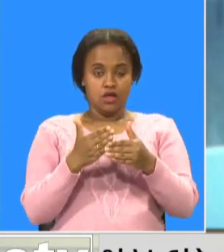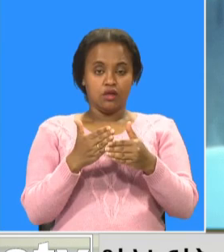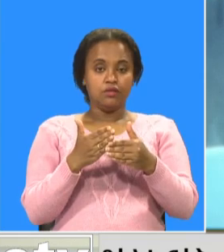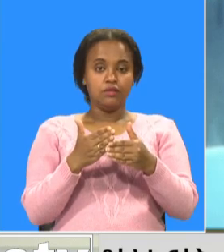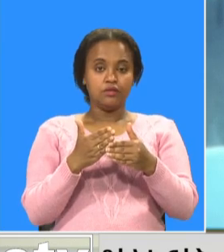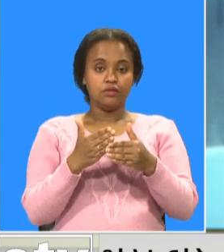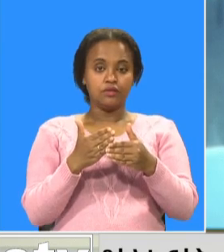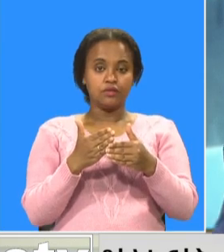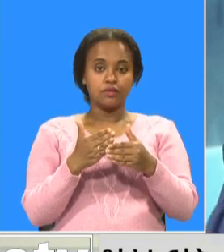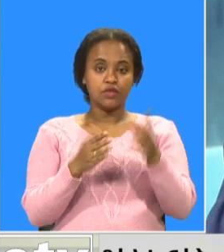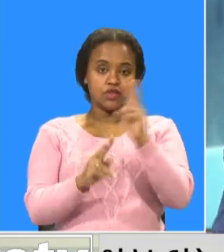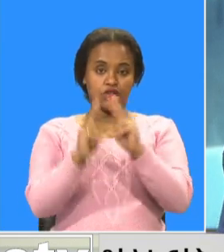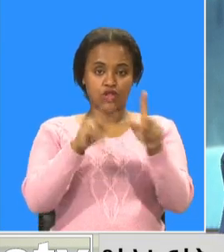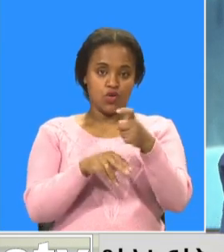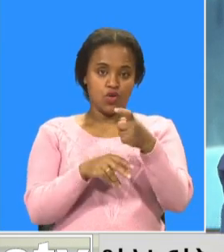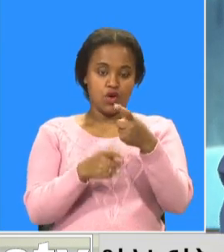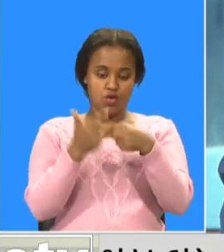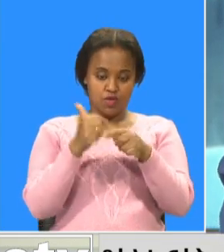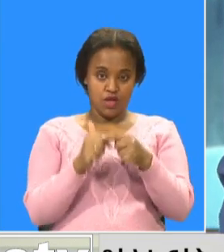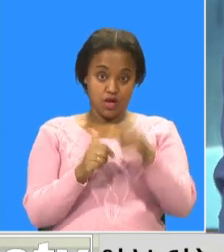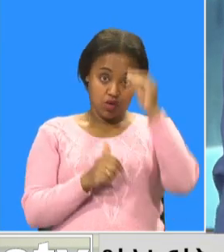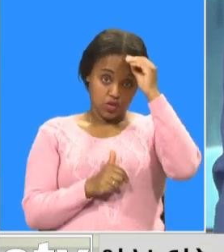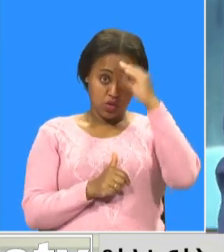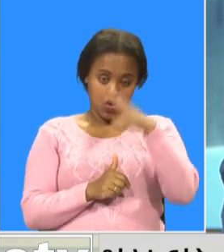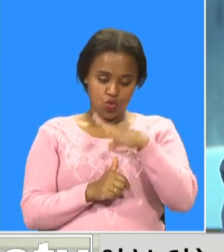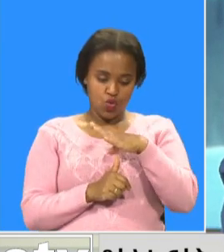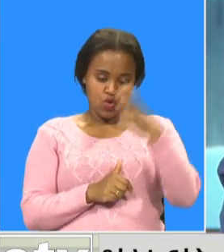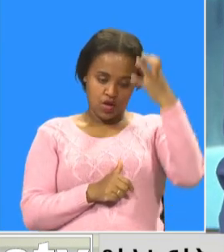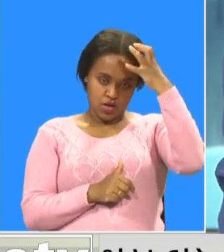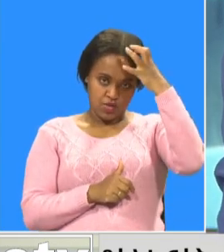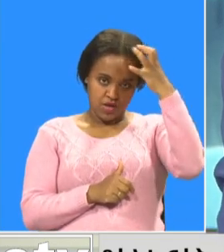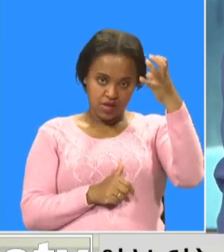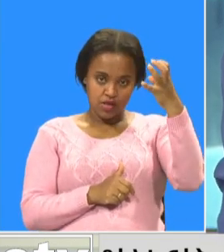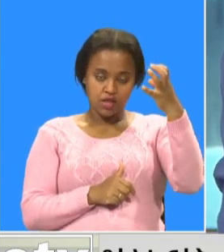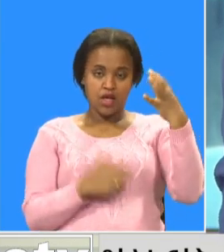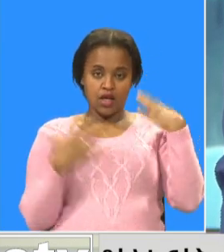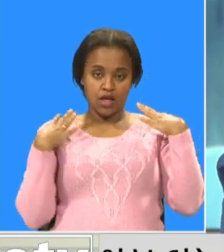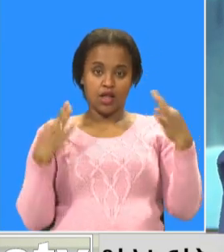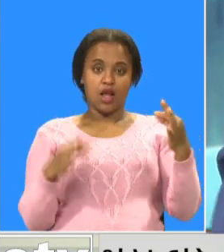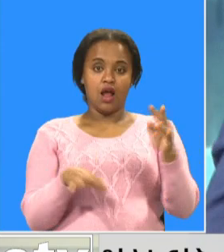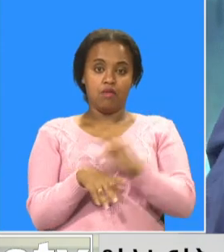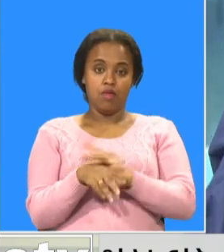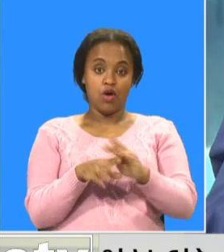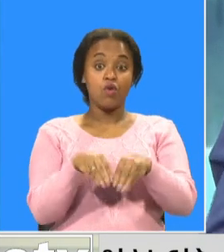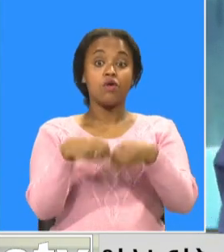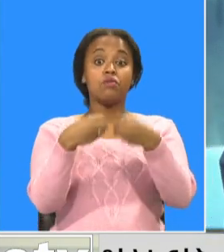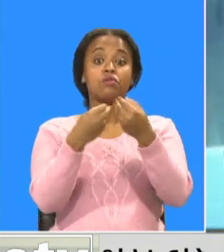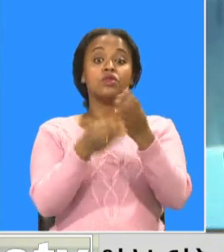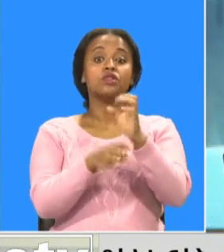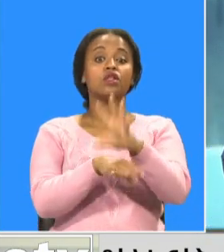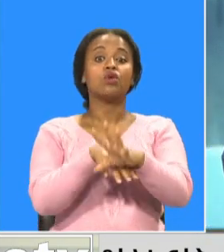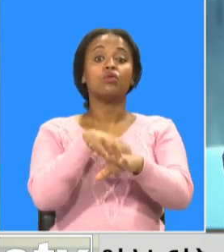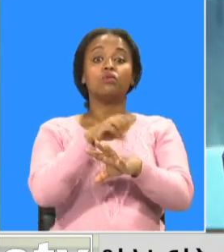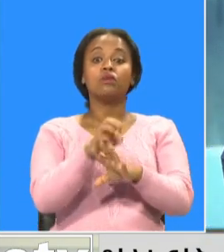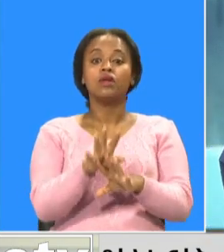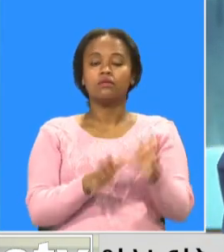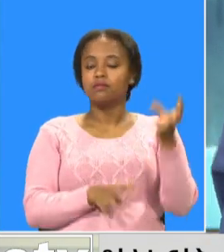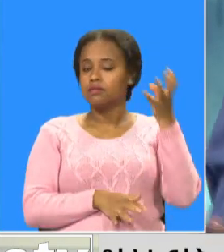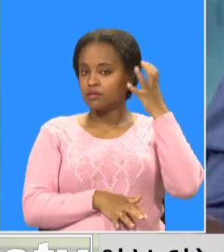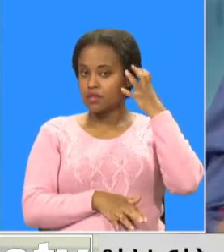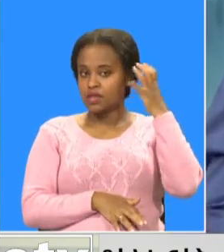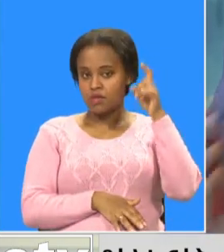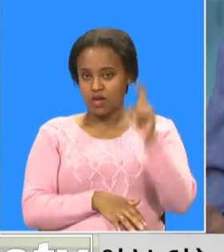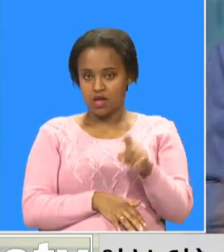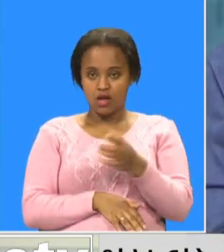ሰው እና ሰው ከመንግስት የሚሰጠው ከጤና ባለሙያዎች የሚሰጠው ምክር መስማት አለበት።